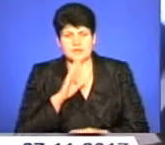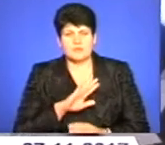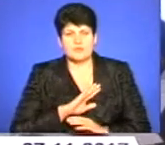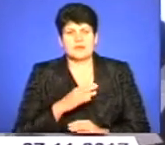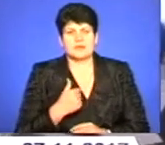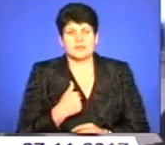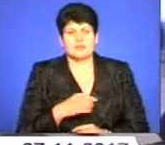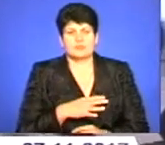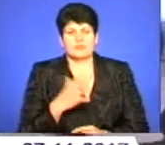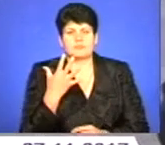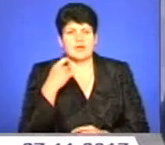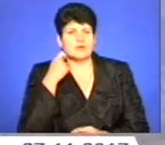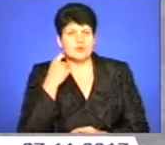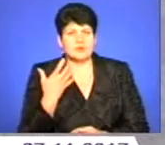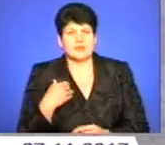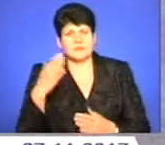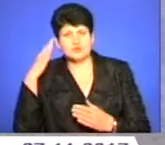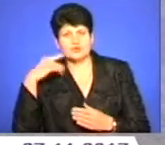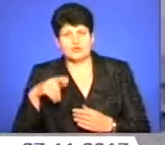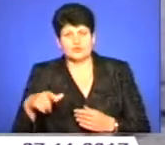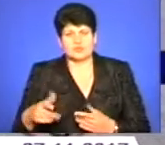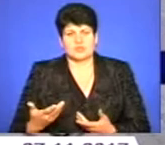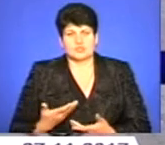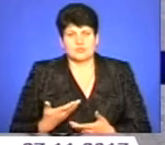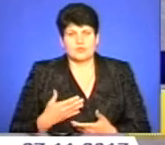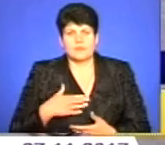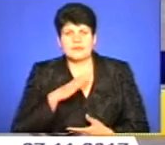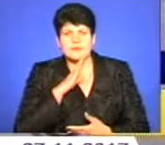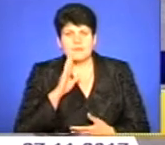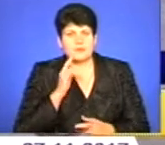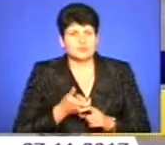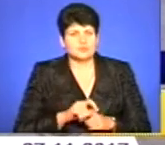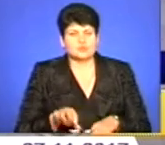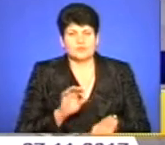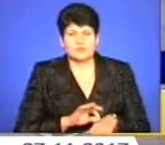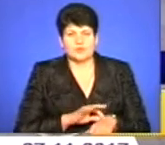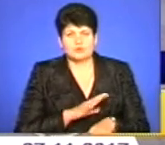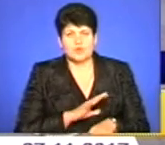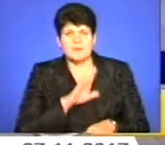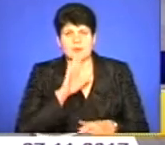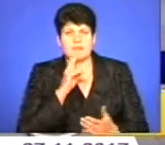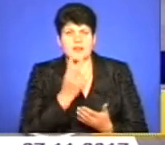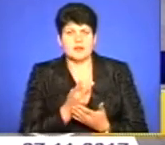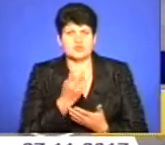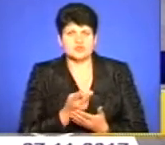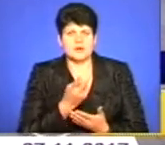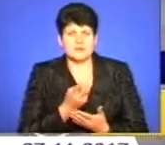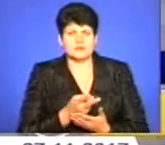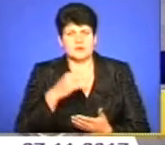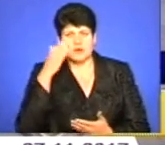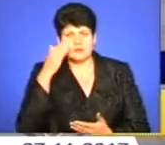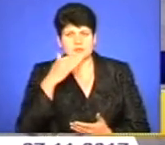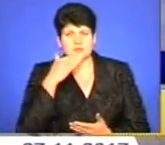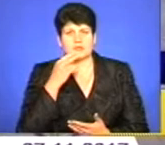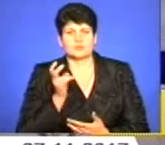при чужих людях виросла. Мене мама дуже хворіла. Моя мама лежала, а тато йшов